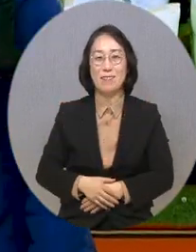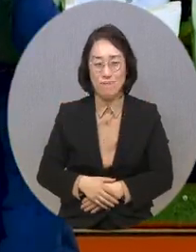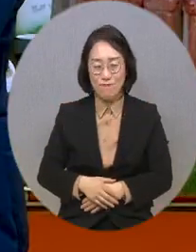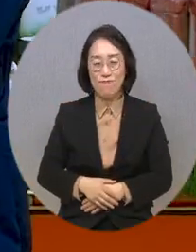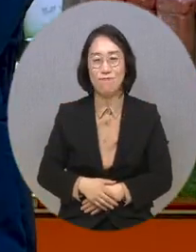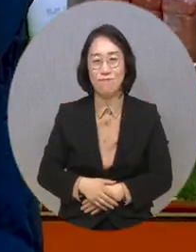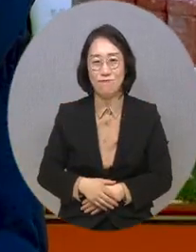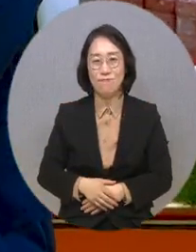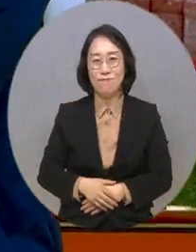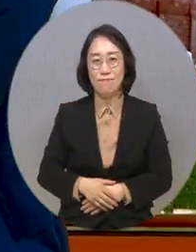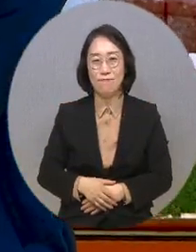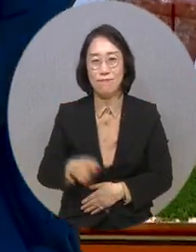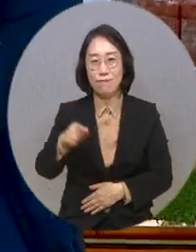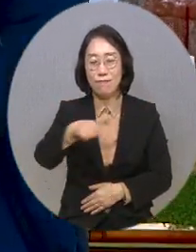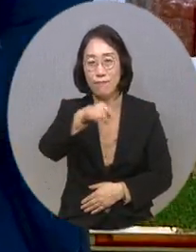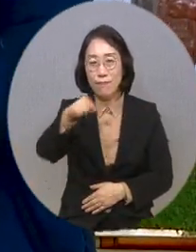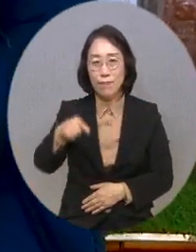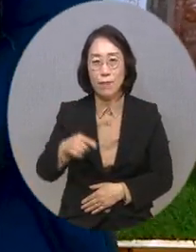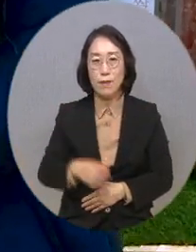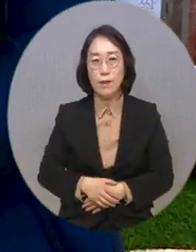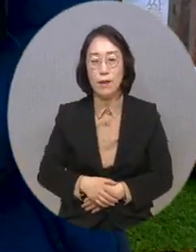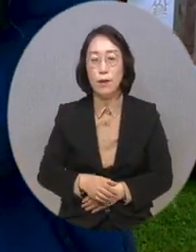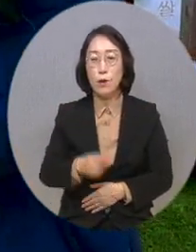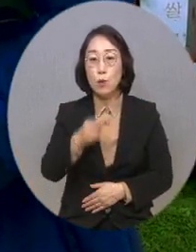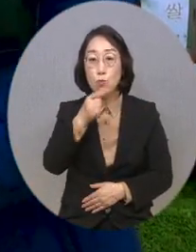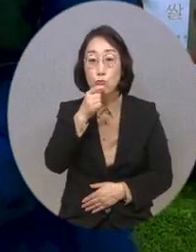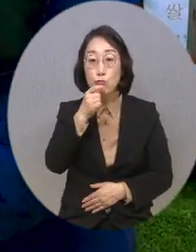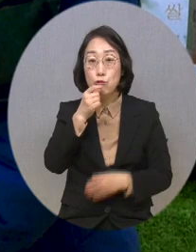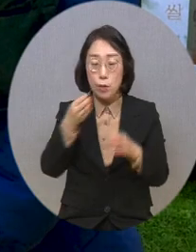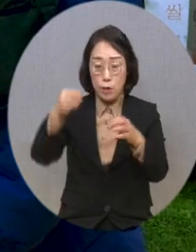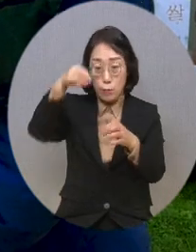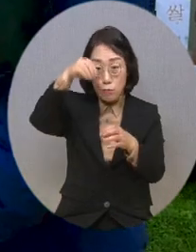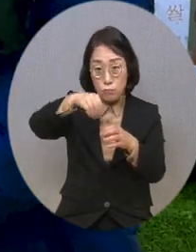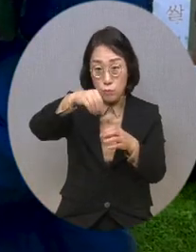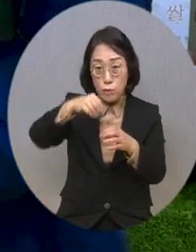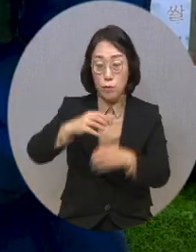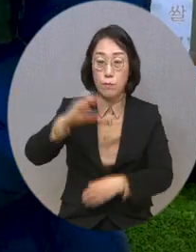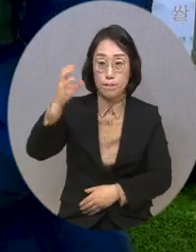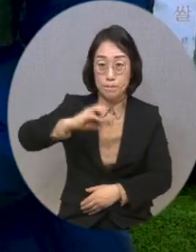예. 생수통에다가 그냥 꼽아서 흔들어서